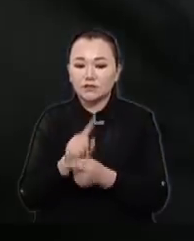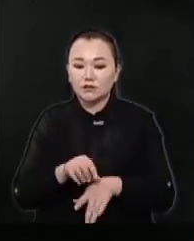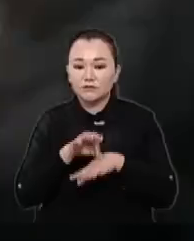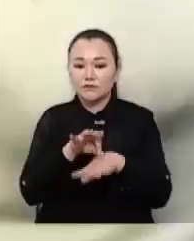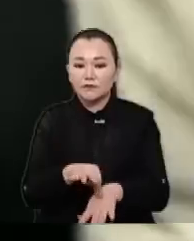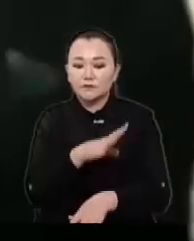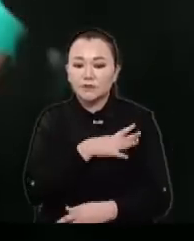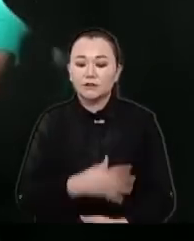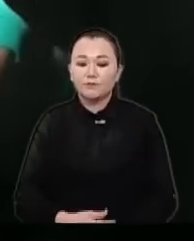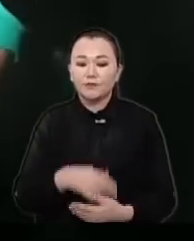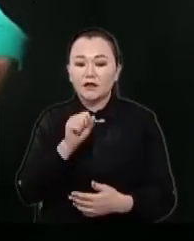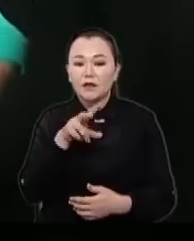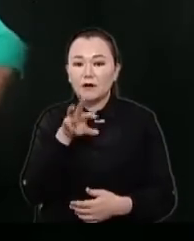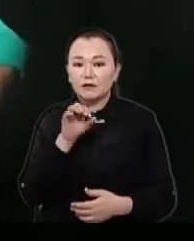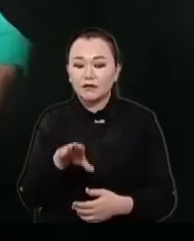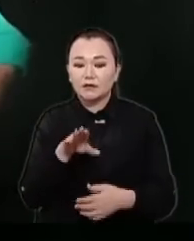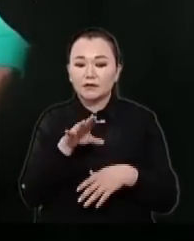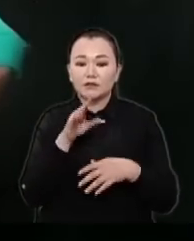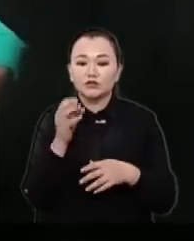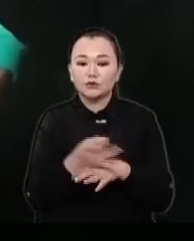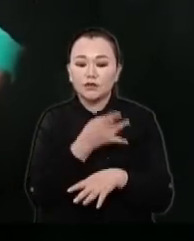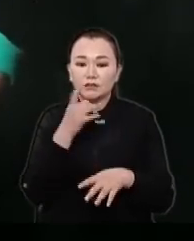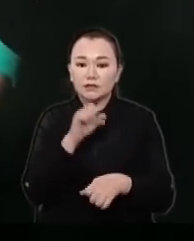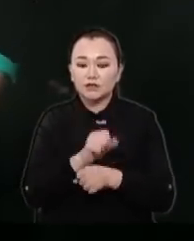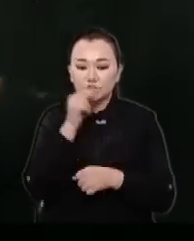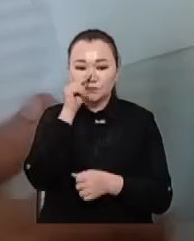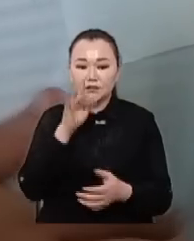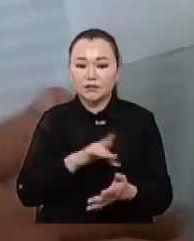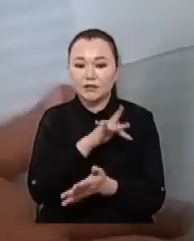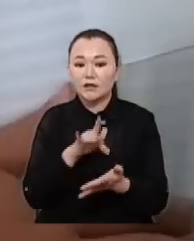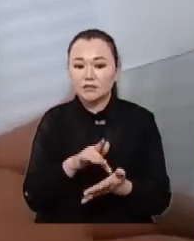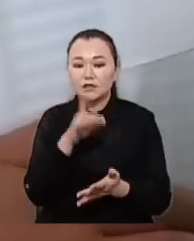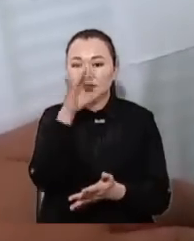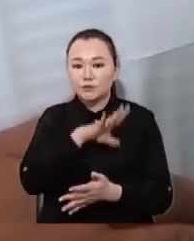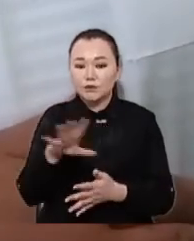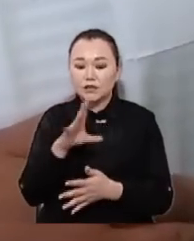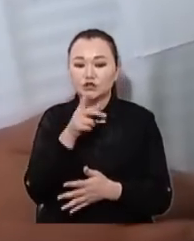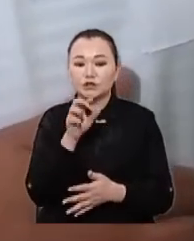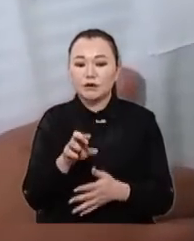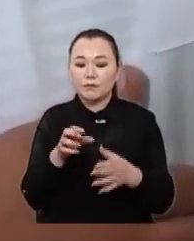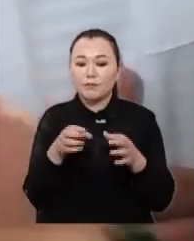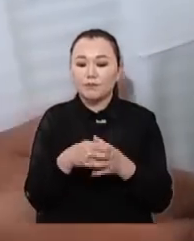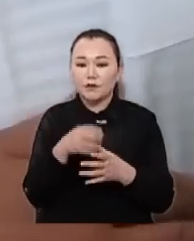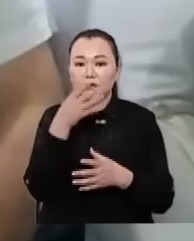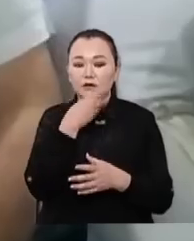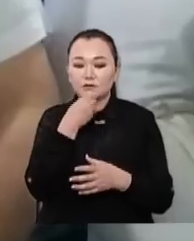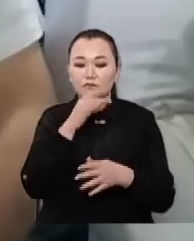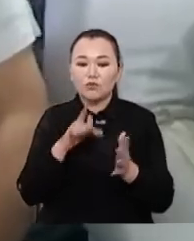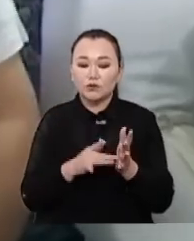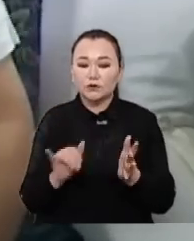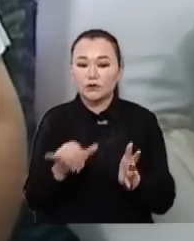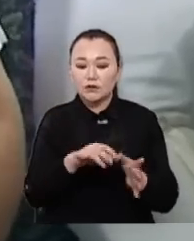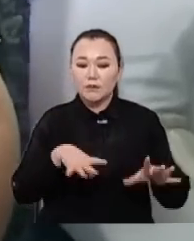үлгеріпті. Аламанаттықтардың кезекті аялдамасы Шымкент қаласы болып отыр. Республикалық штаб мүшелері шырайлы шаһарды аралап,